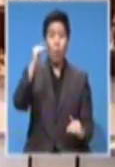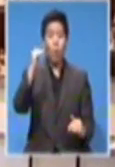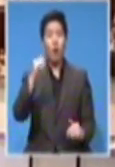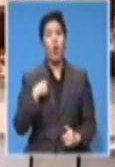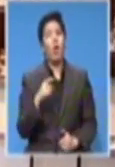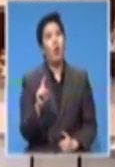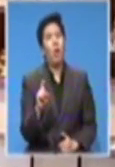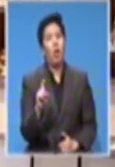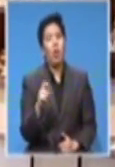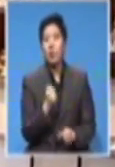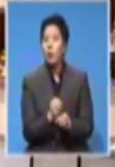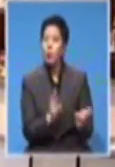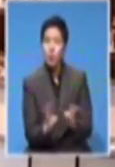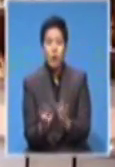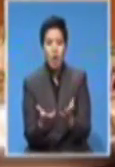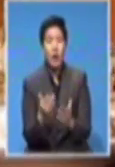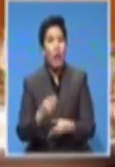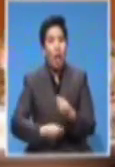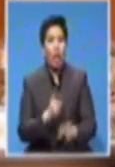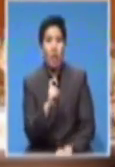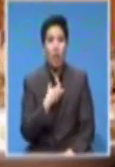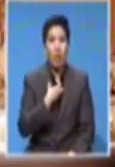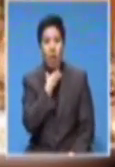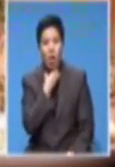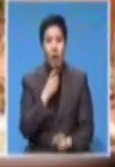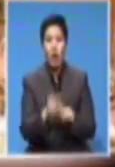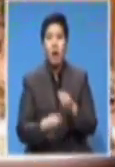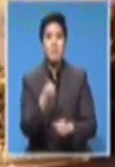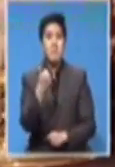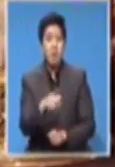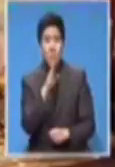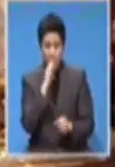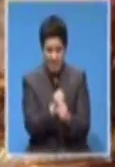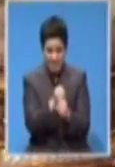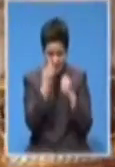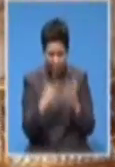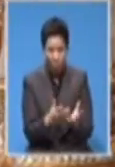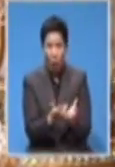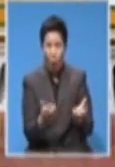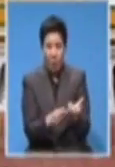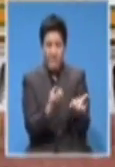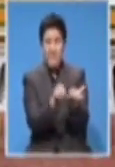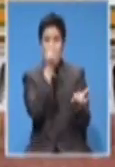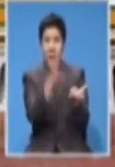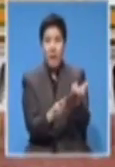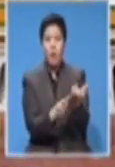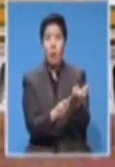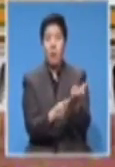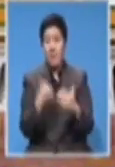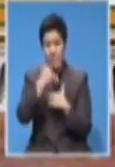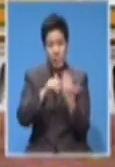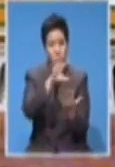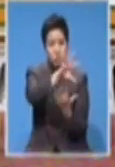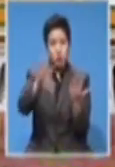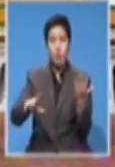ต่อไปอีกมันจะทำยังไงมันก็ยิ่งขายไม่ได้กว่าเดิมใช่ไหมครับต้นทุนผลิตแล้วมันแพงกว่าปกติแพงกว่าเพื่อนบ้านส